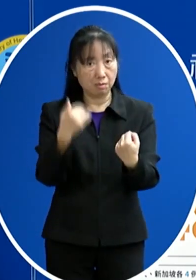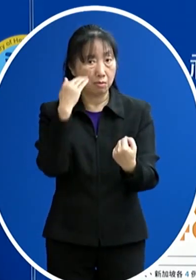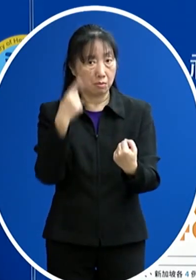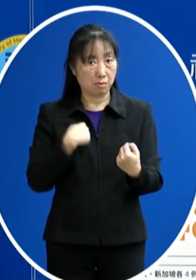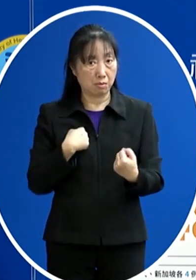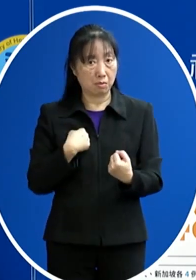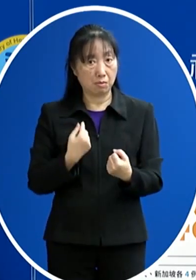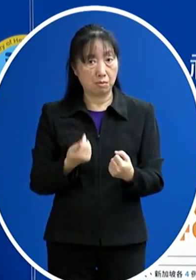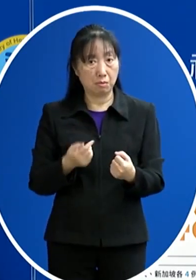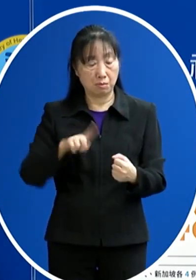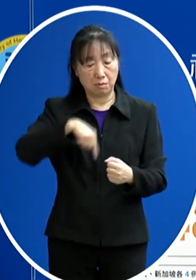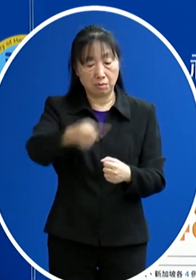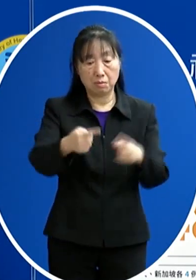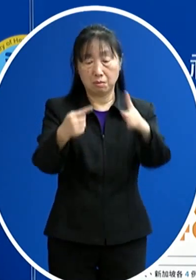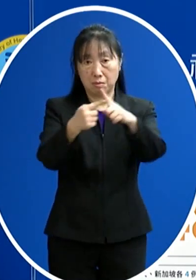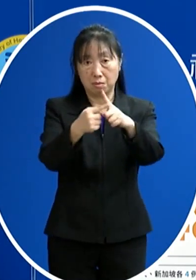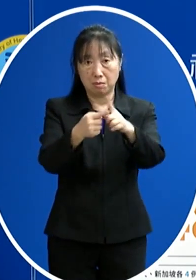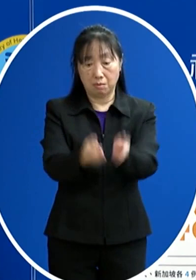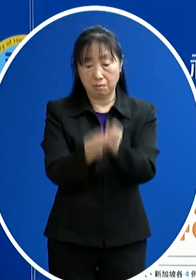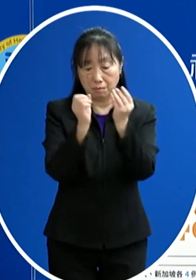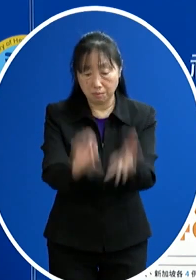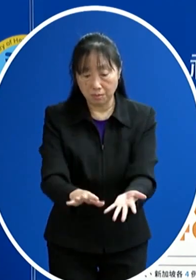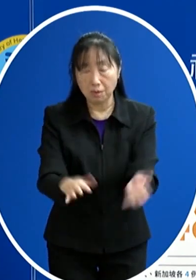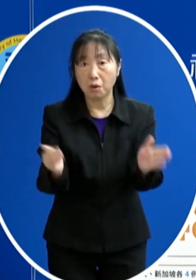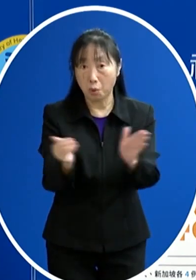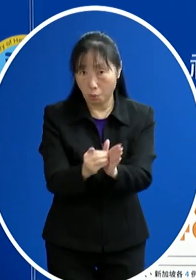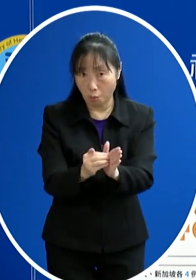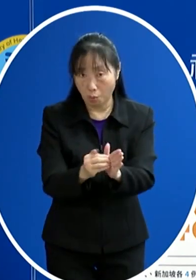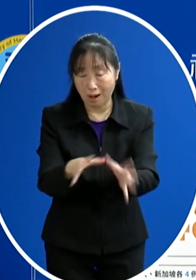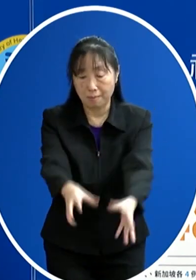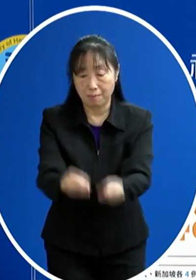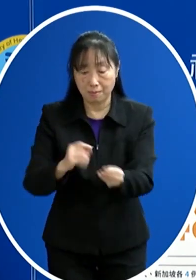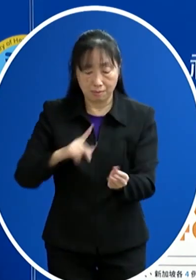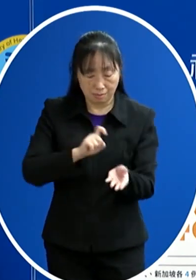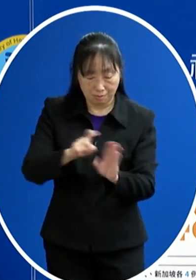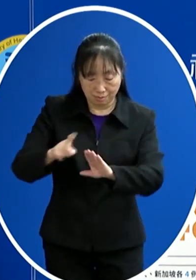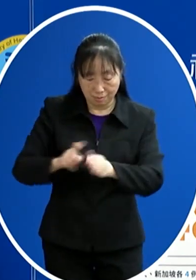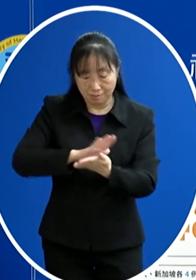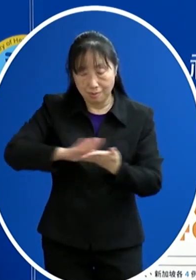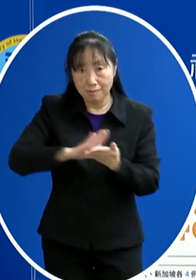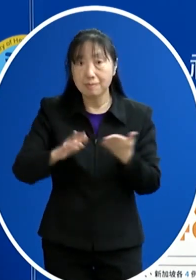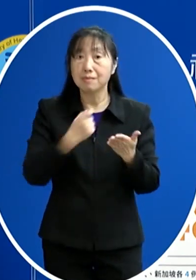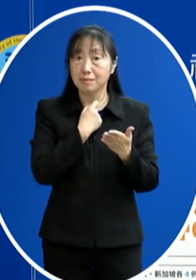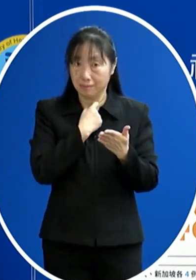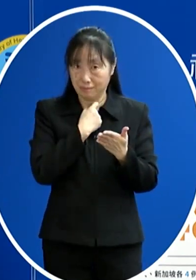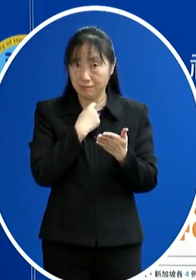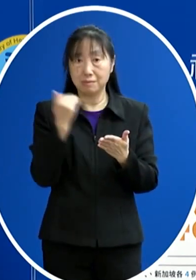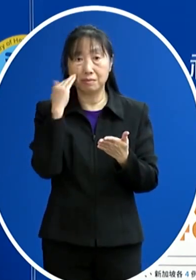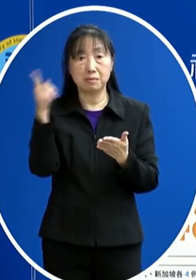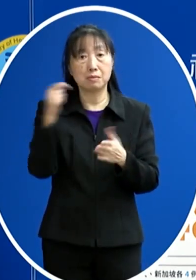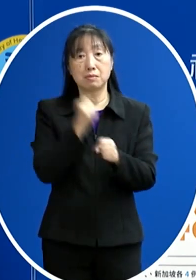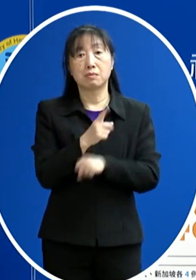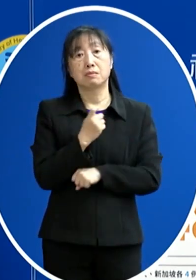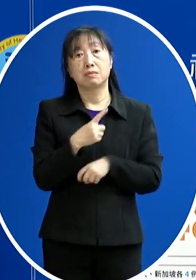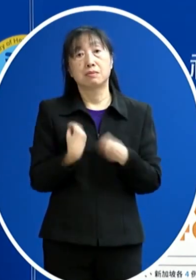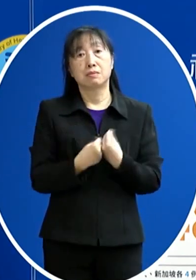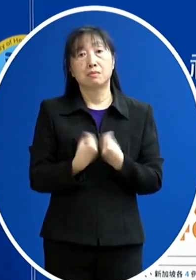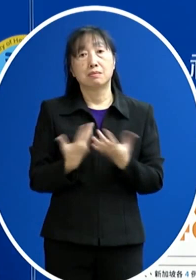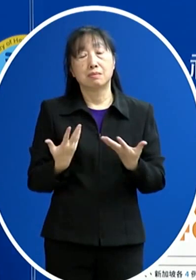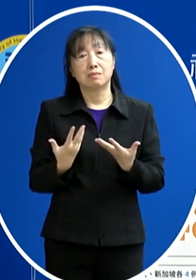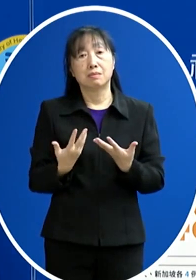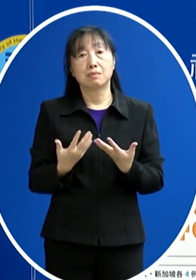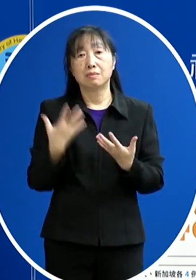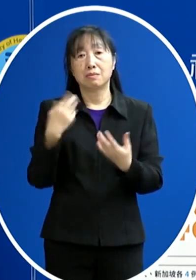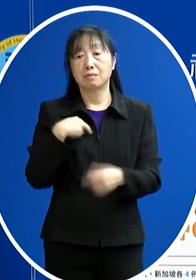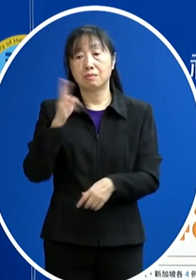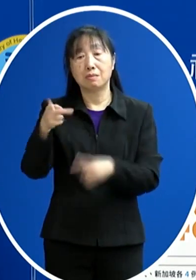使用的前后要每一次都要喷洒酒精来消毒。如果你没有办法派人把杯